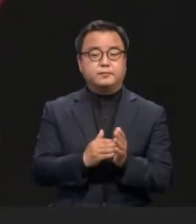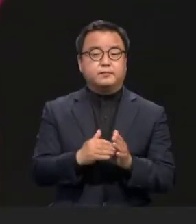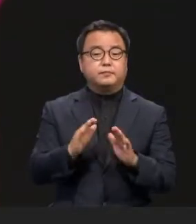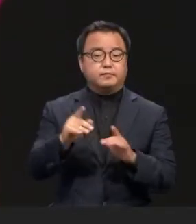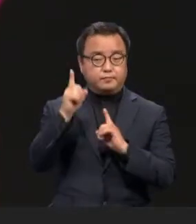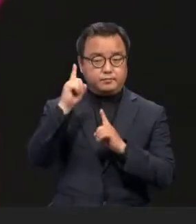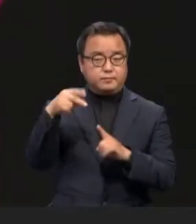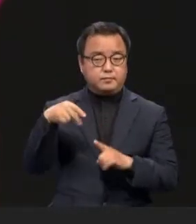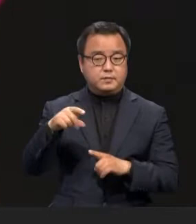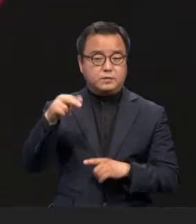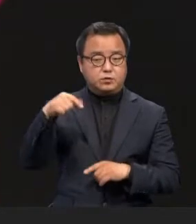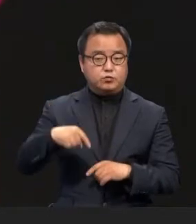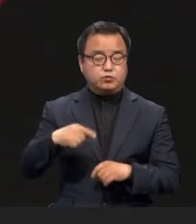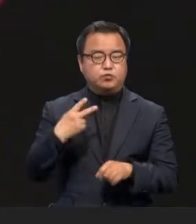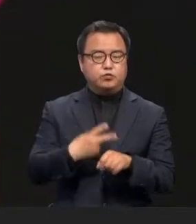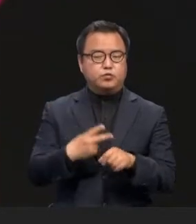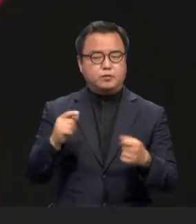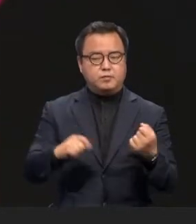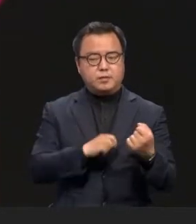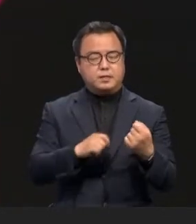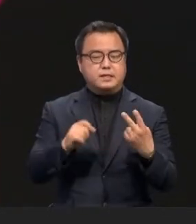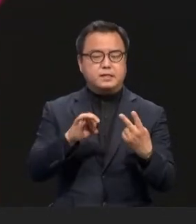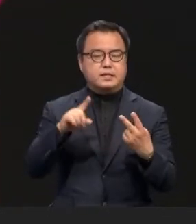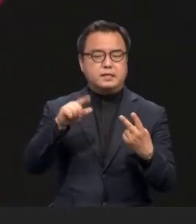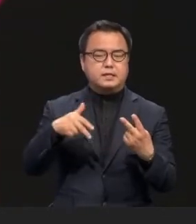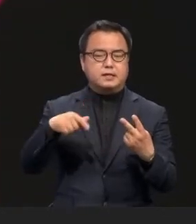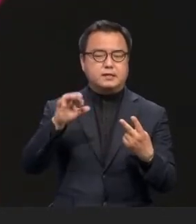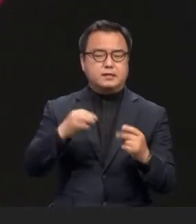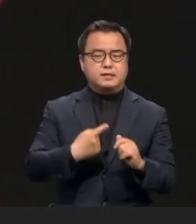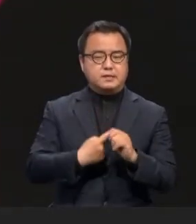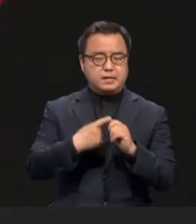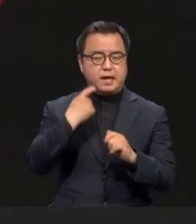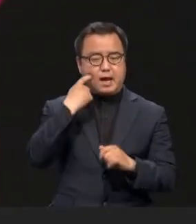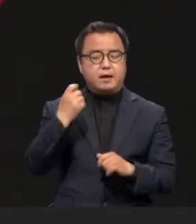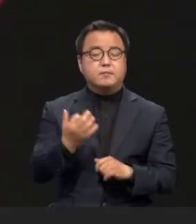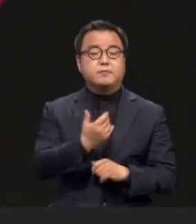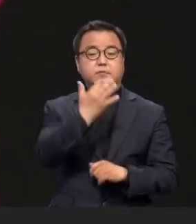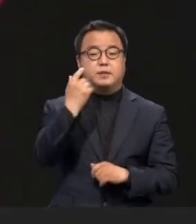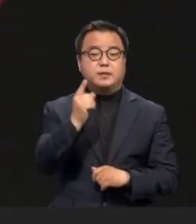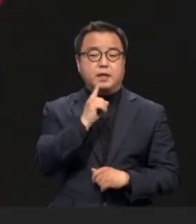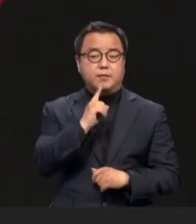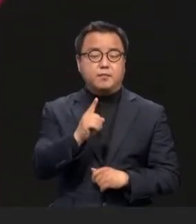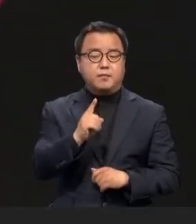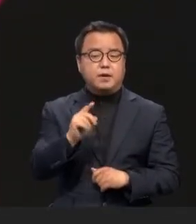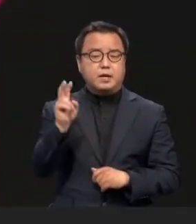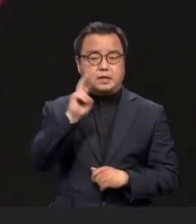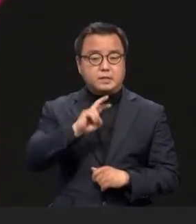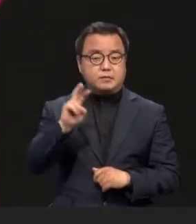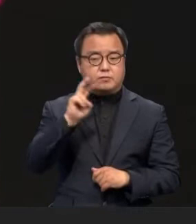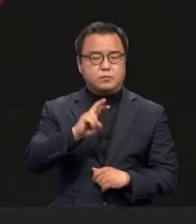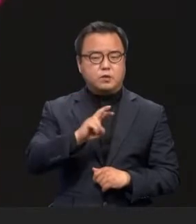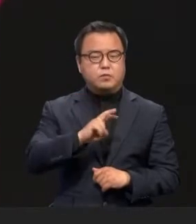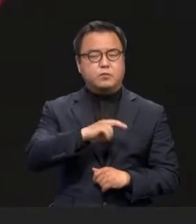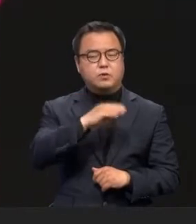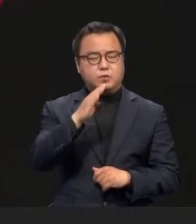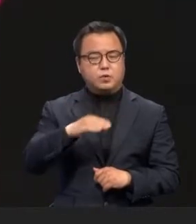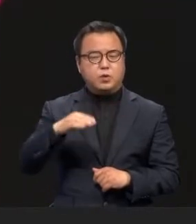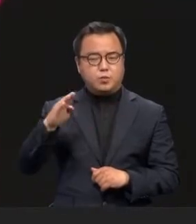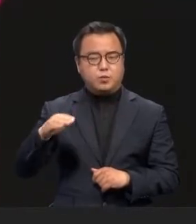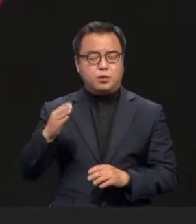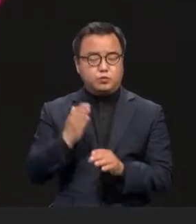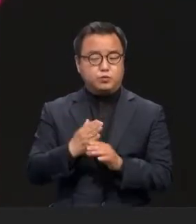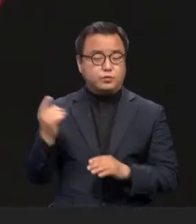바이올린 협주곡의 2악장을 제일 아름다운 악장으로 뽑았습니다. 음표뿐만 아니라 음과 음 사이에서 느껴지는